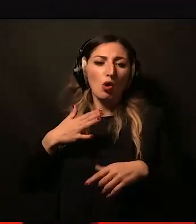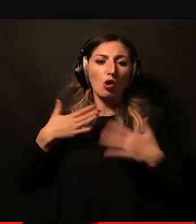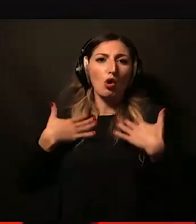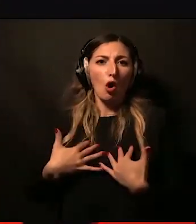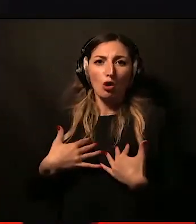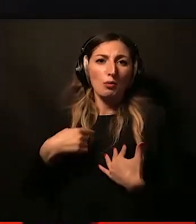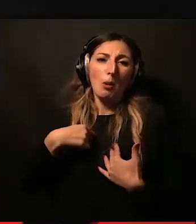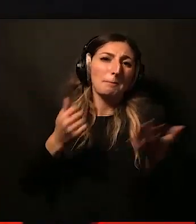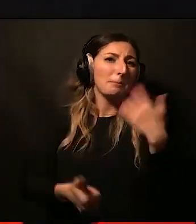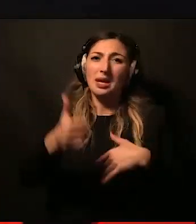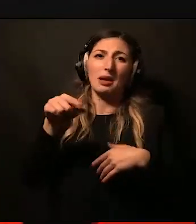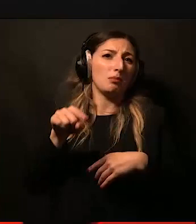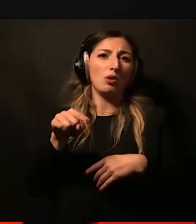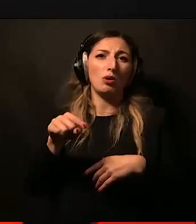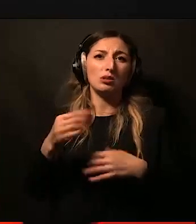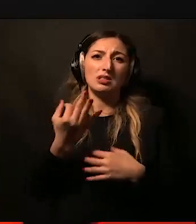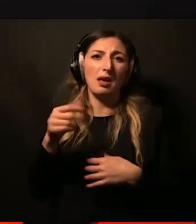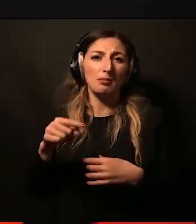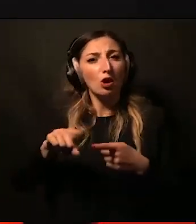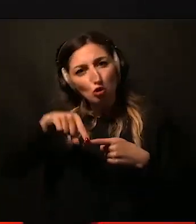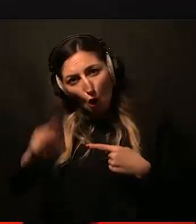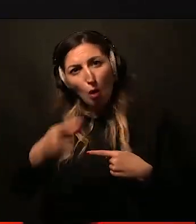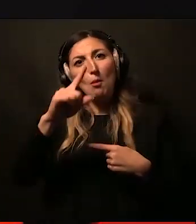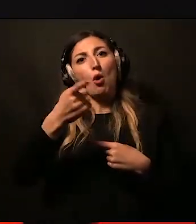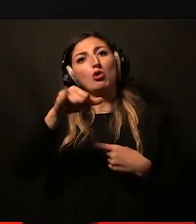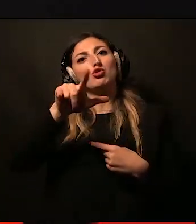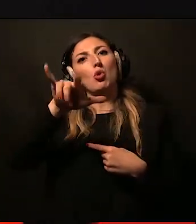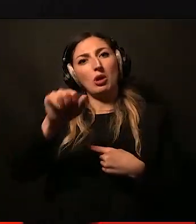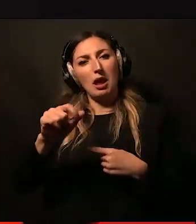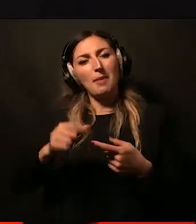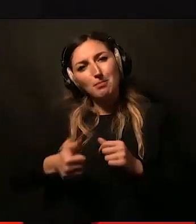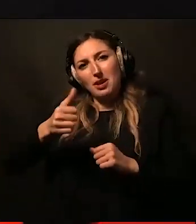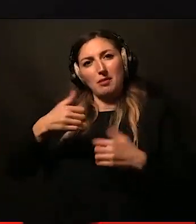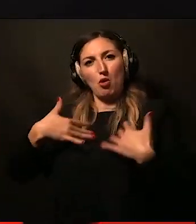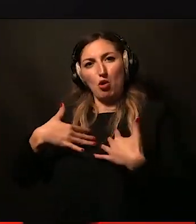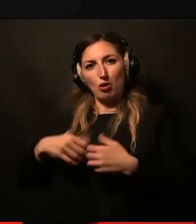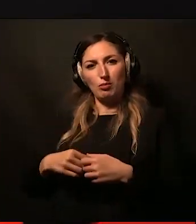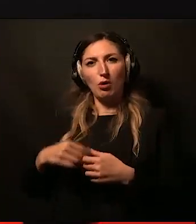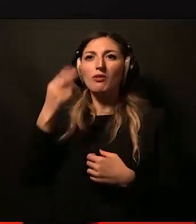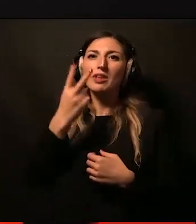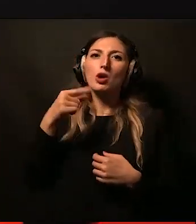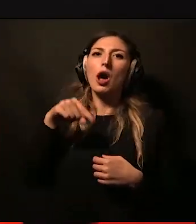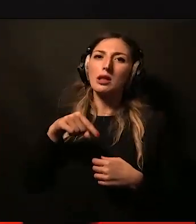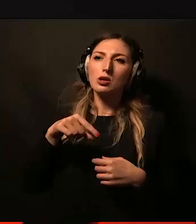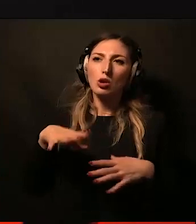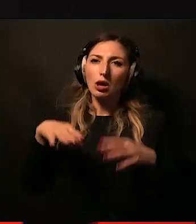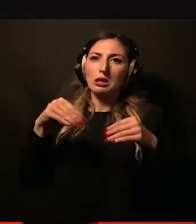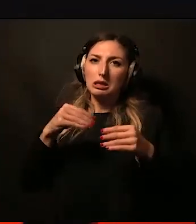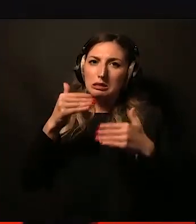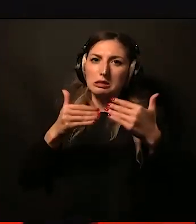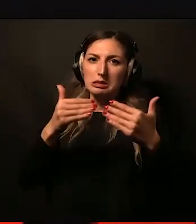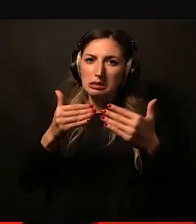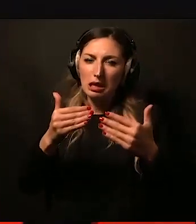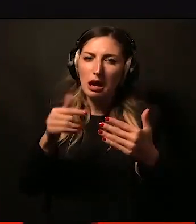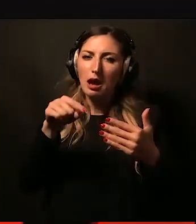che qualche cosa l'ho imparata un po' di percorso l'ho fatto e qualche occasione me la sono concessa mi arrabbio